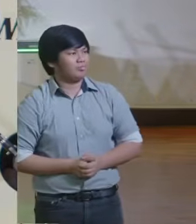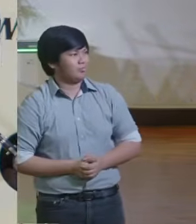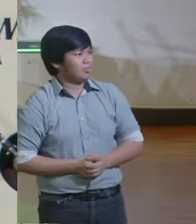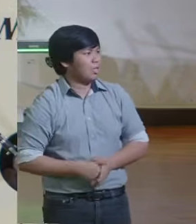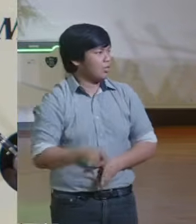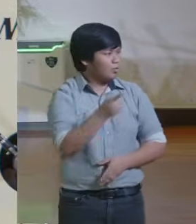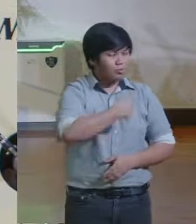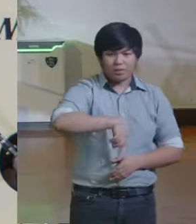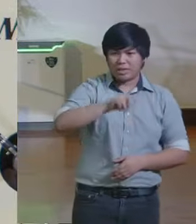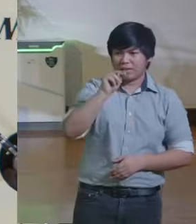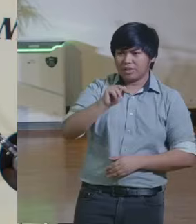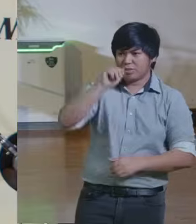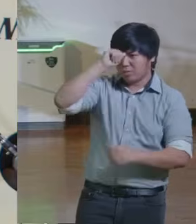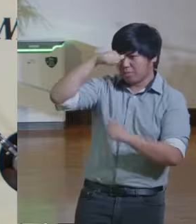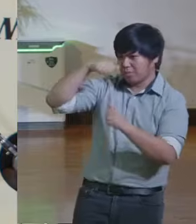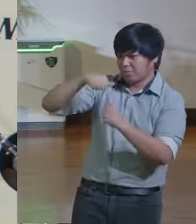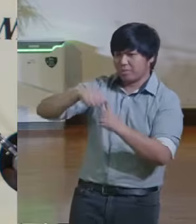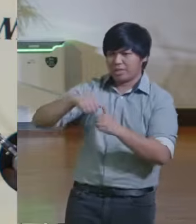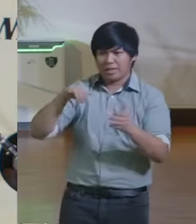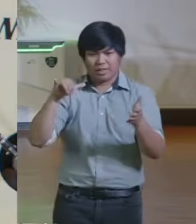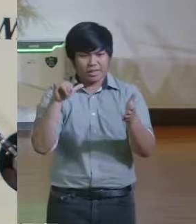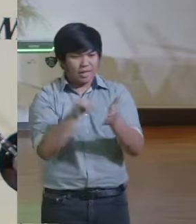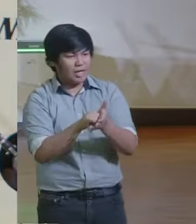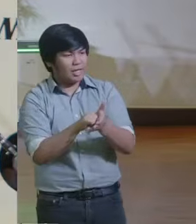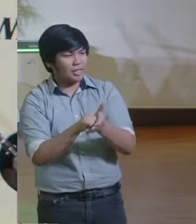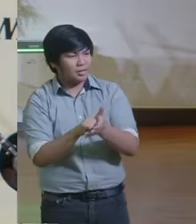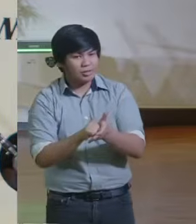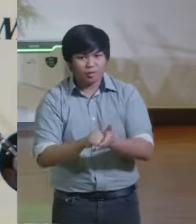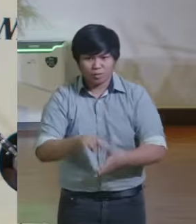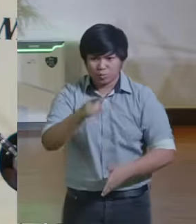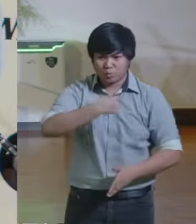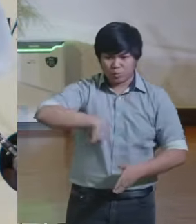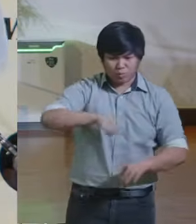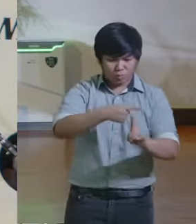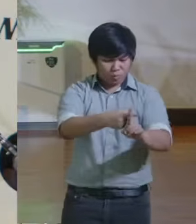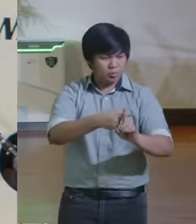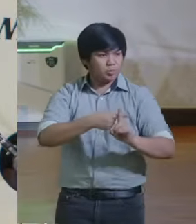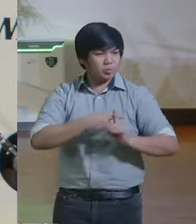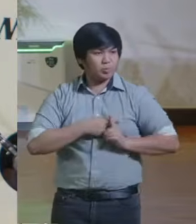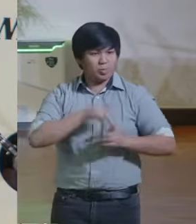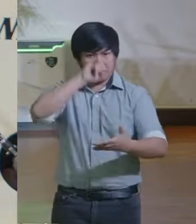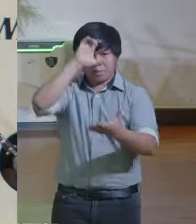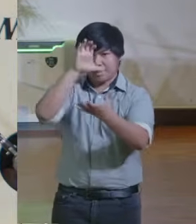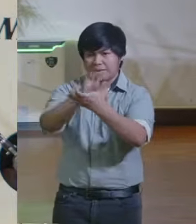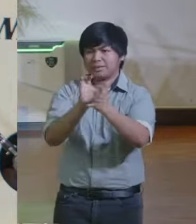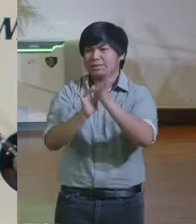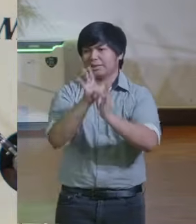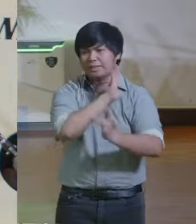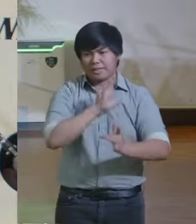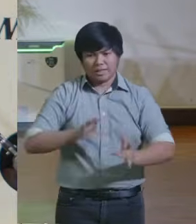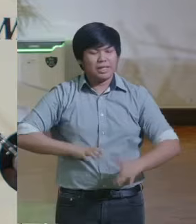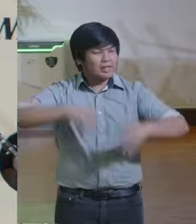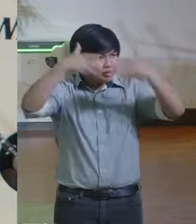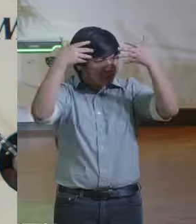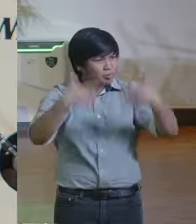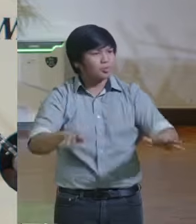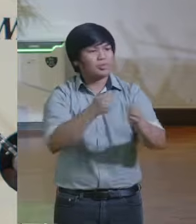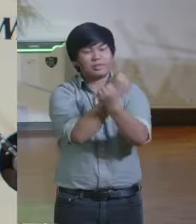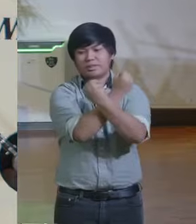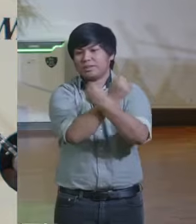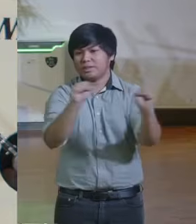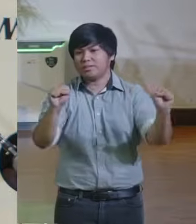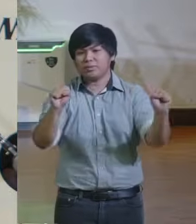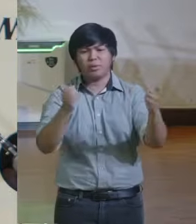Kailangan nating alalahanin lagi na tayong mga na kay Kristo Jesus na ay ligtas